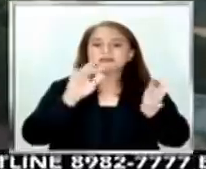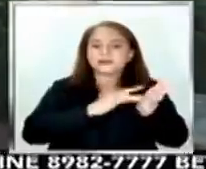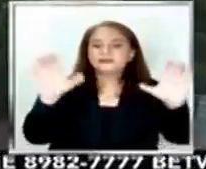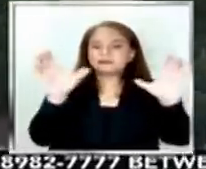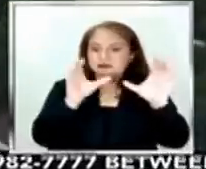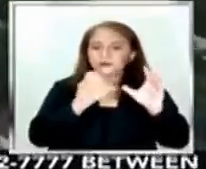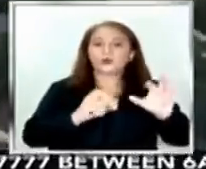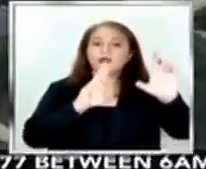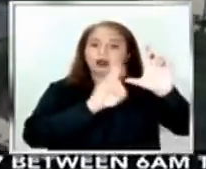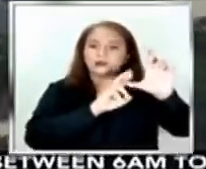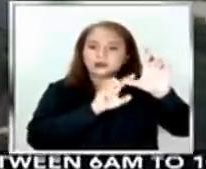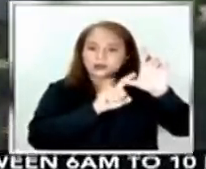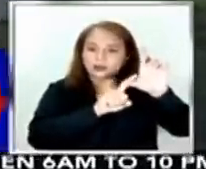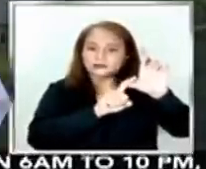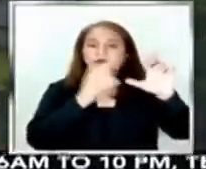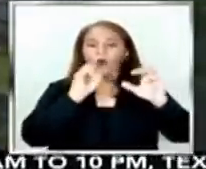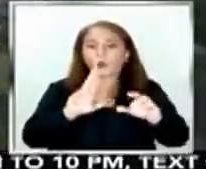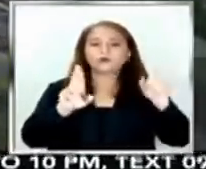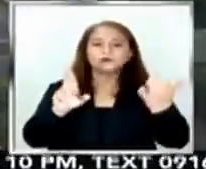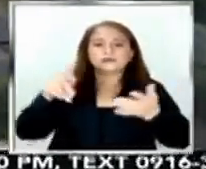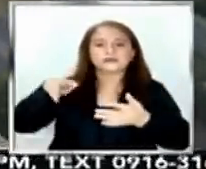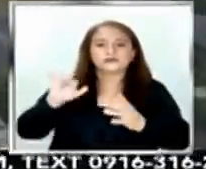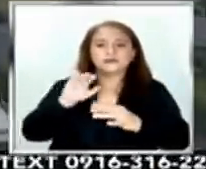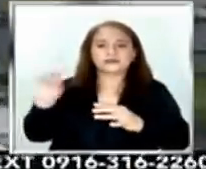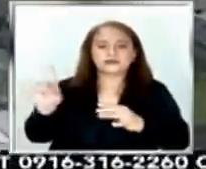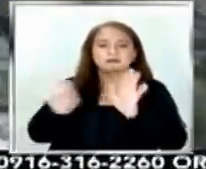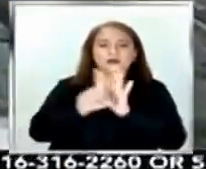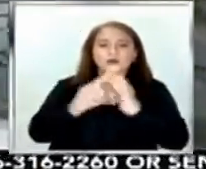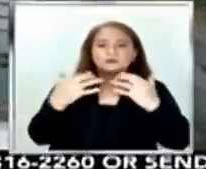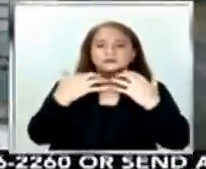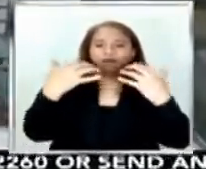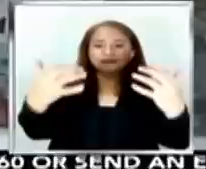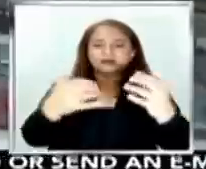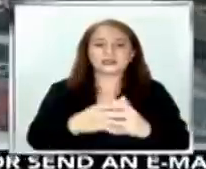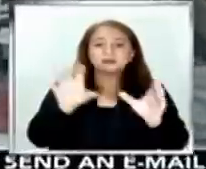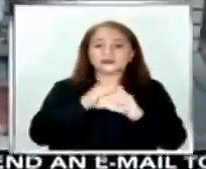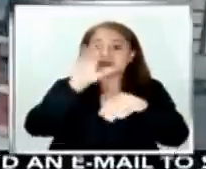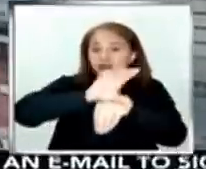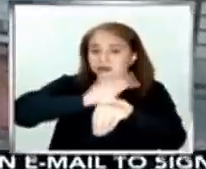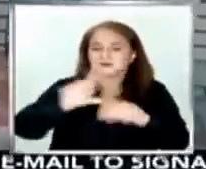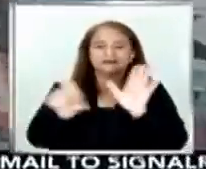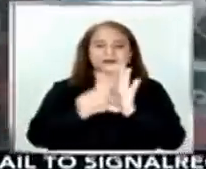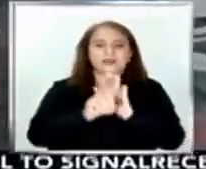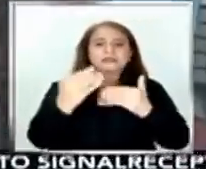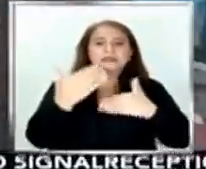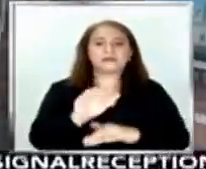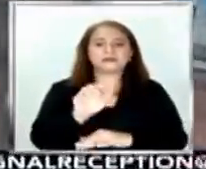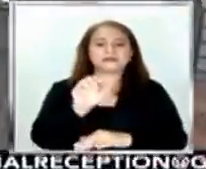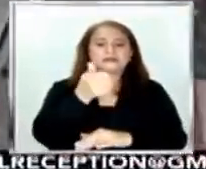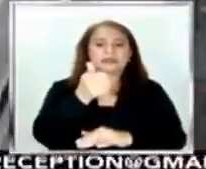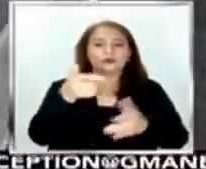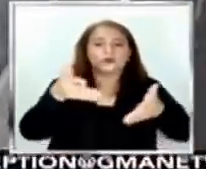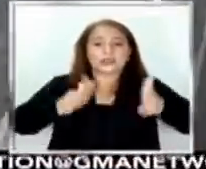ID. Bawal ang lahat ng uri ng mass gathering, pati religious gatherings, limitado lang sa 10 tao ang kasal, binyag